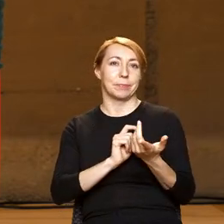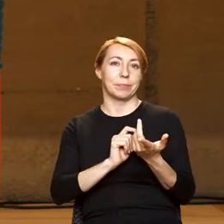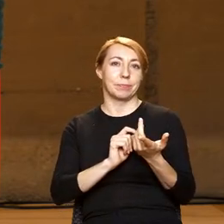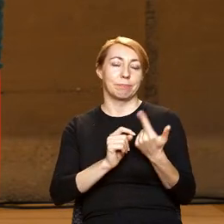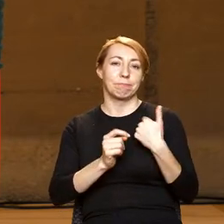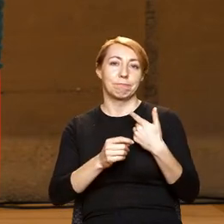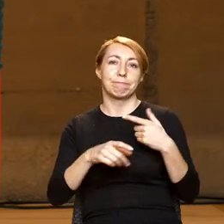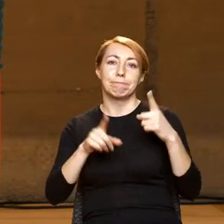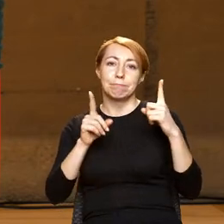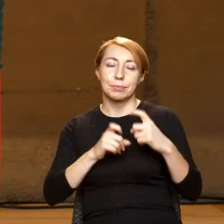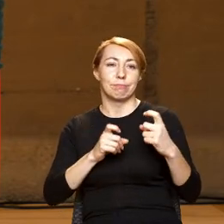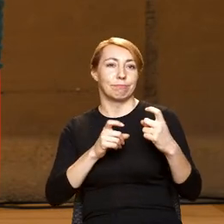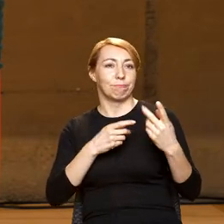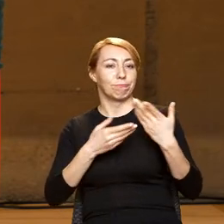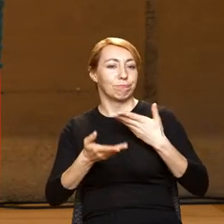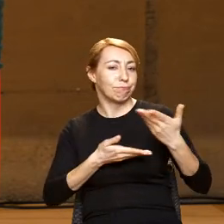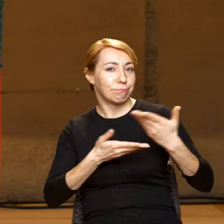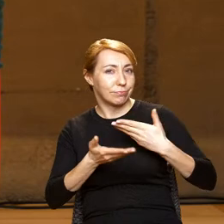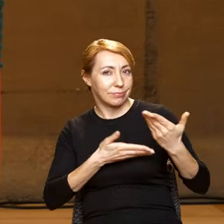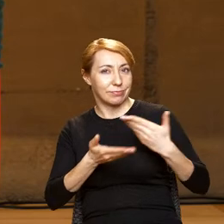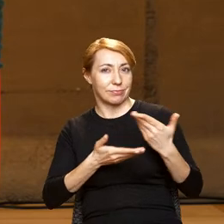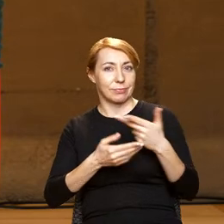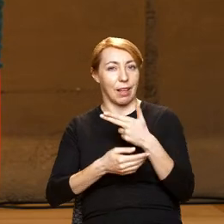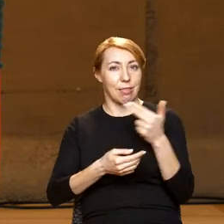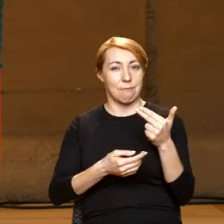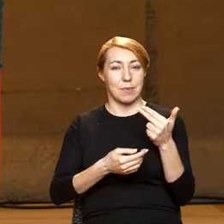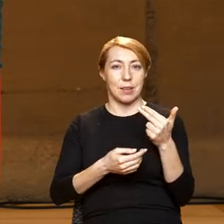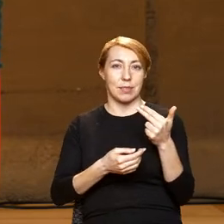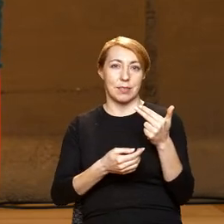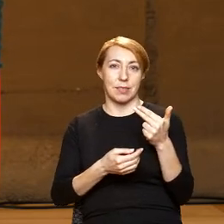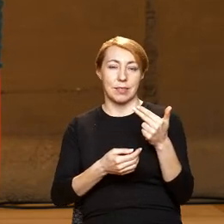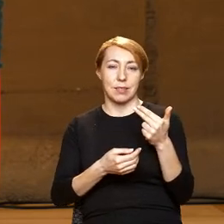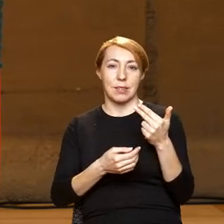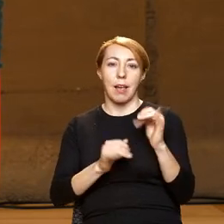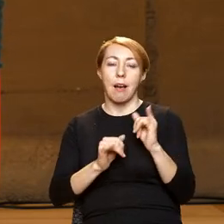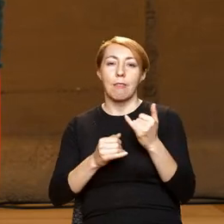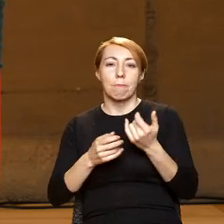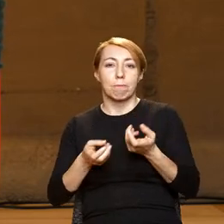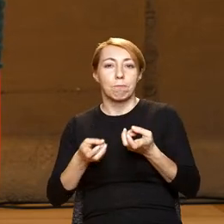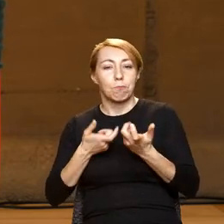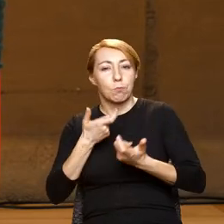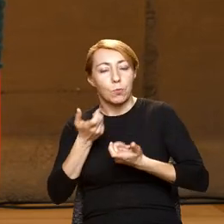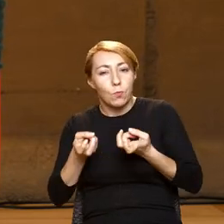i zaczęliśmy właśnie rozmawiać na temat już procesu tworzenia.